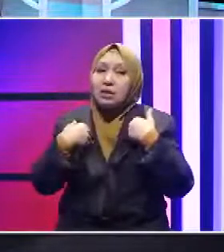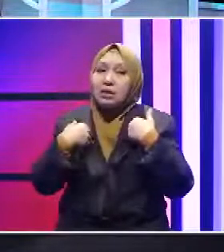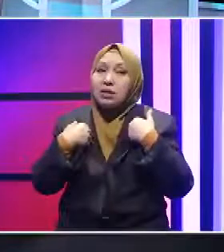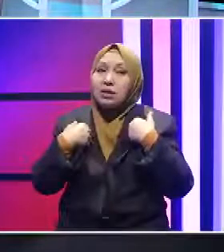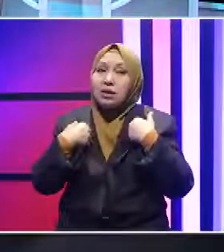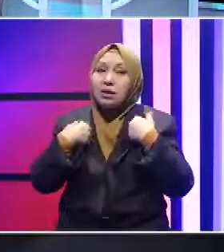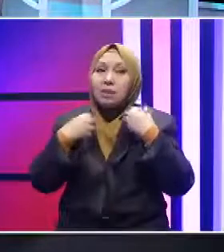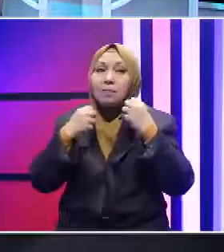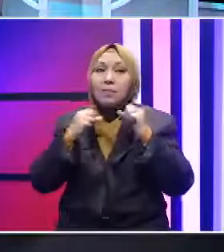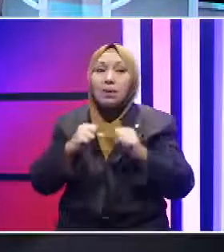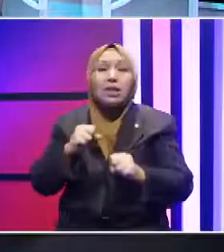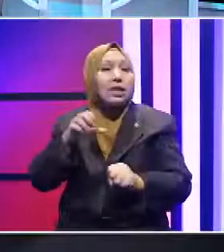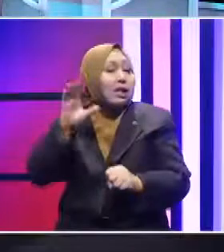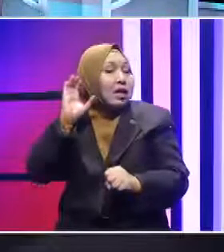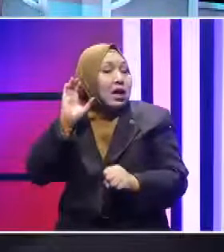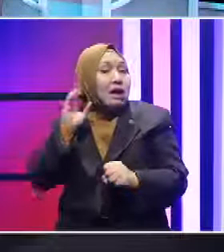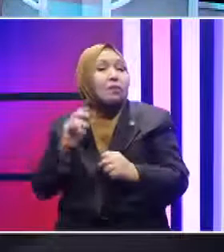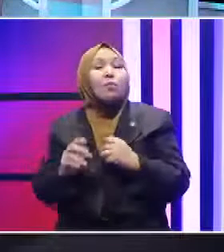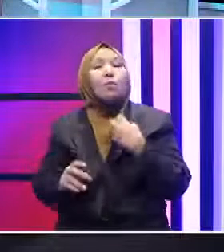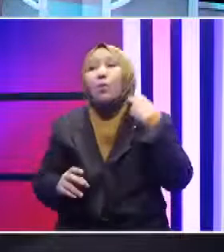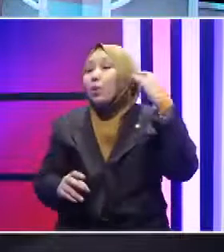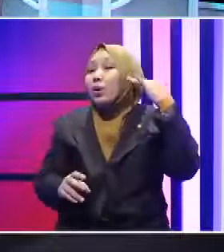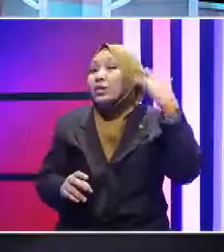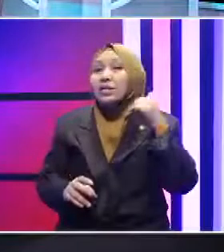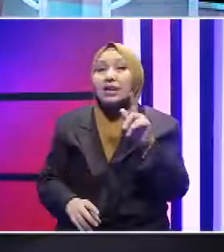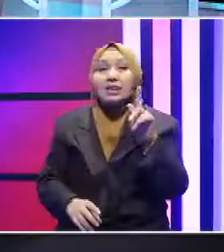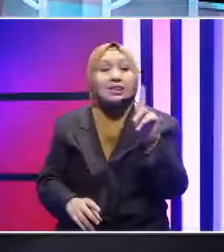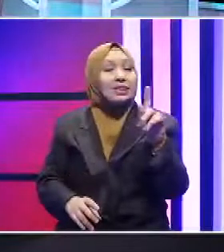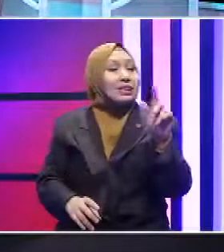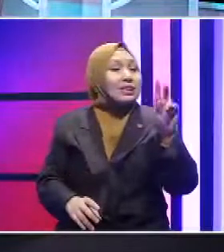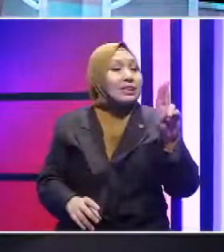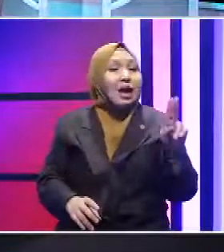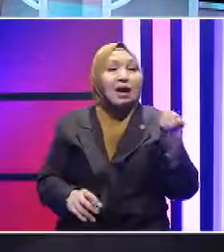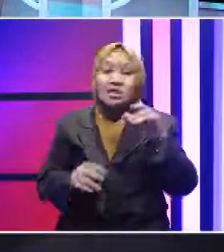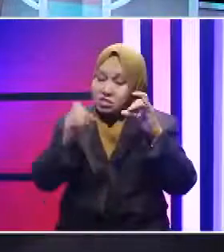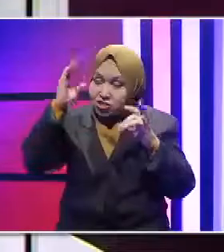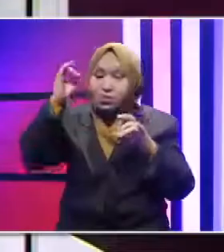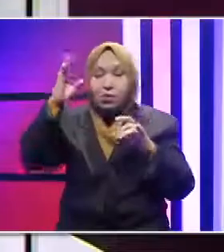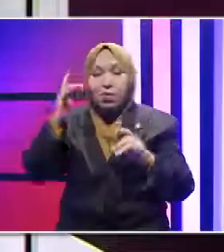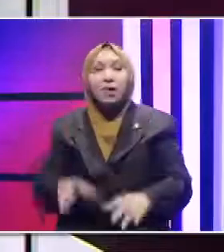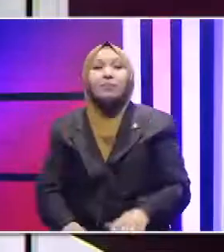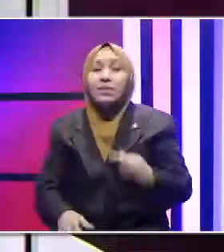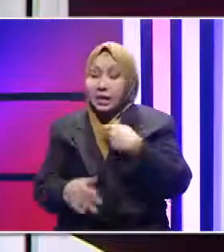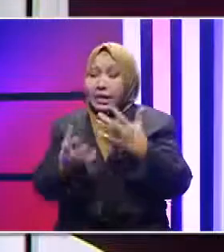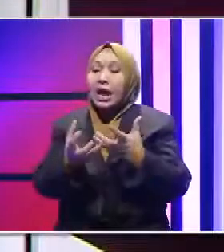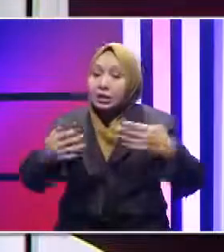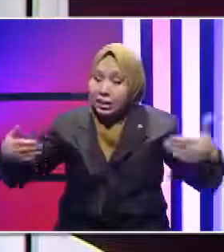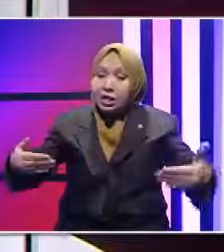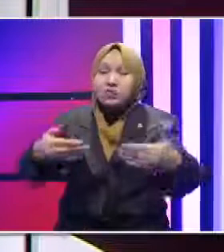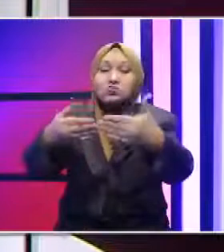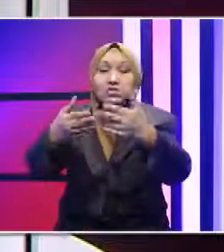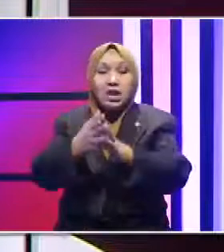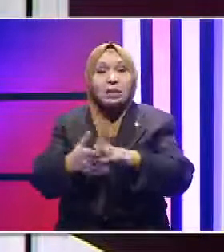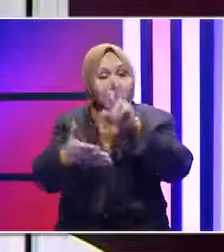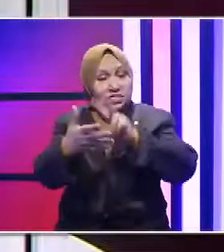boleh dengar kan bunyi ta tu dengan cara yang terbaik, masya-Allah. Insya-Allah. Ya. Baik, kita ingin teruskan bacaan kita